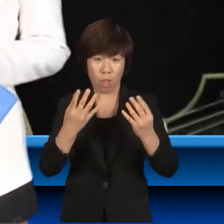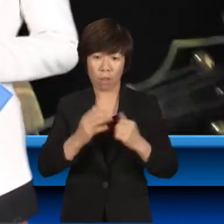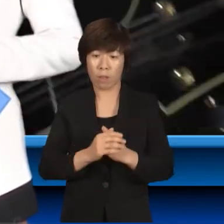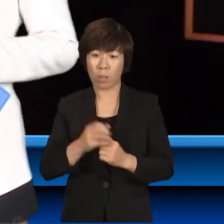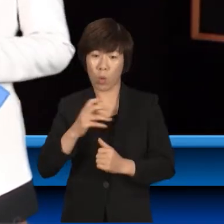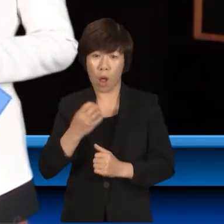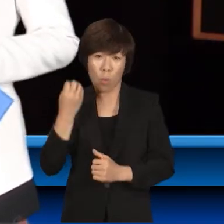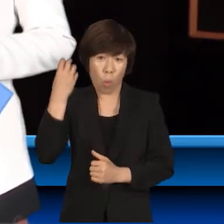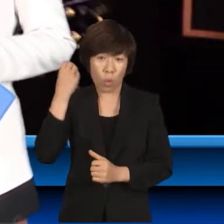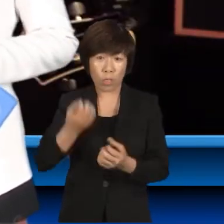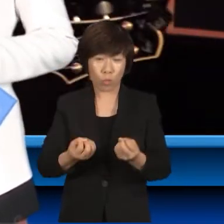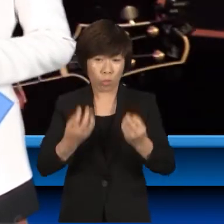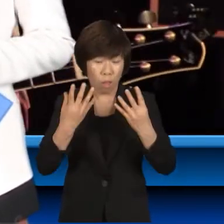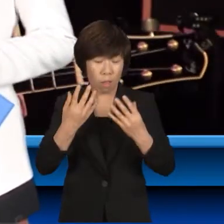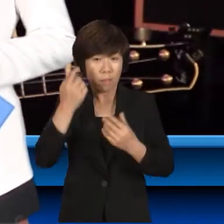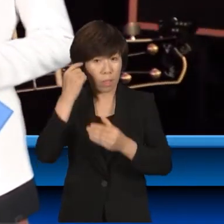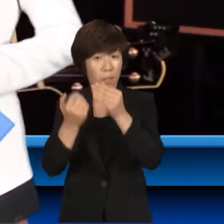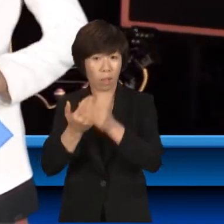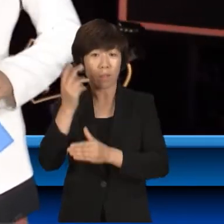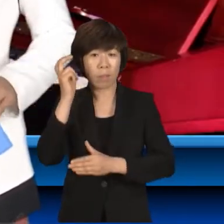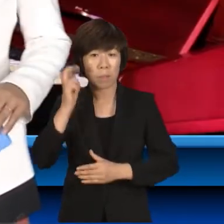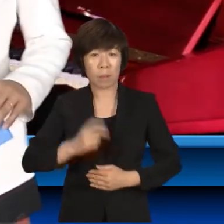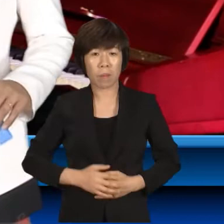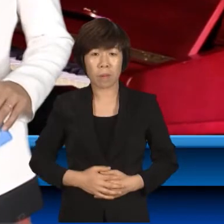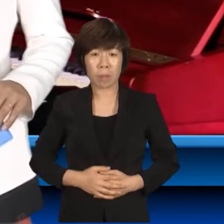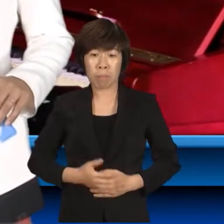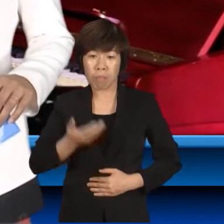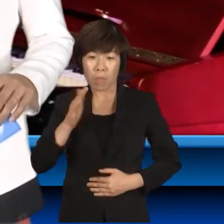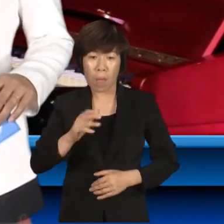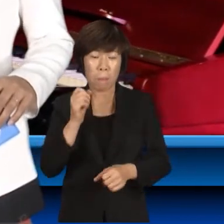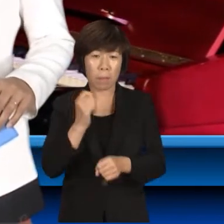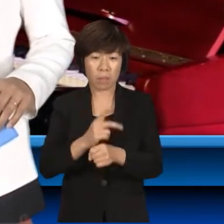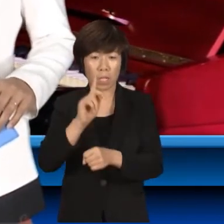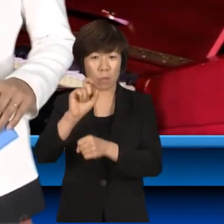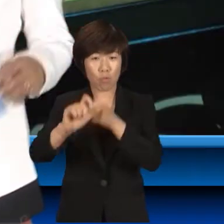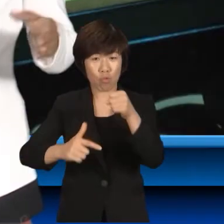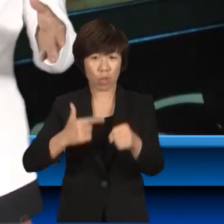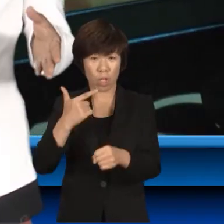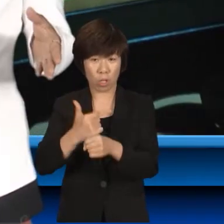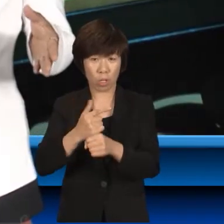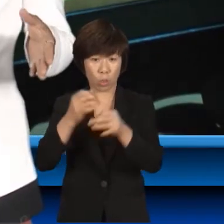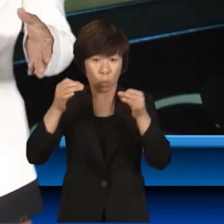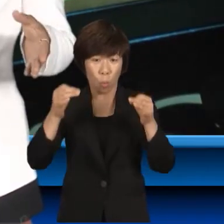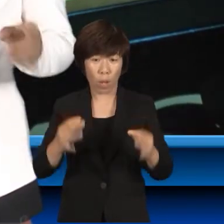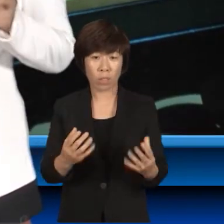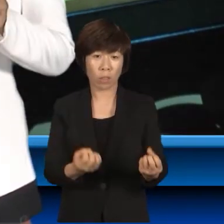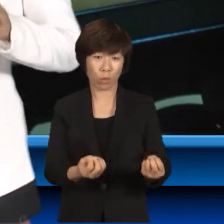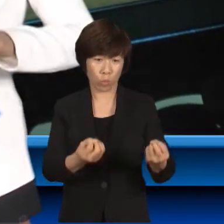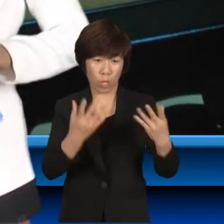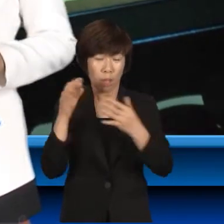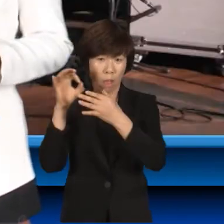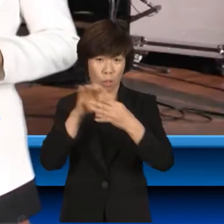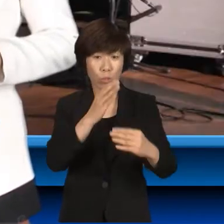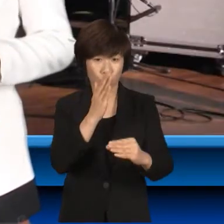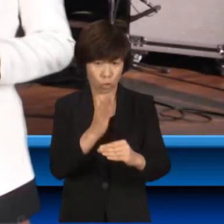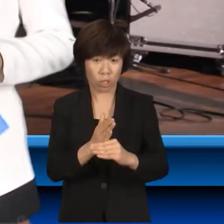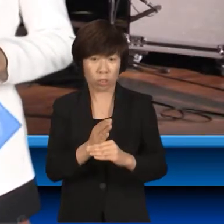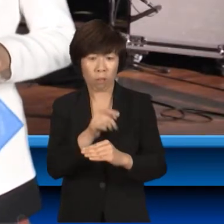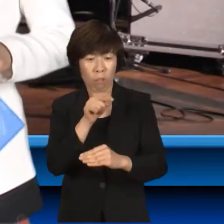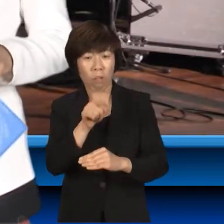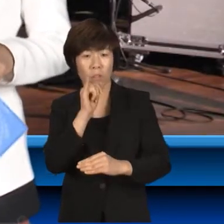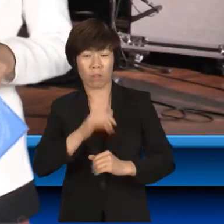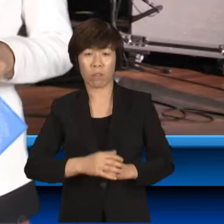하나뿐인 고래축제를 많이 떠올리실 것 같은데요. 그런데 벌써 16년째 우리 울산에서 열리고 있는 한 축제가 있다고